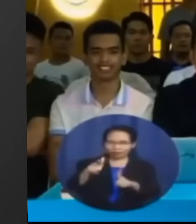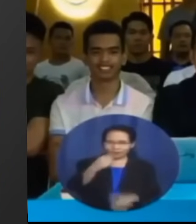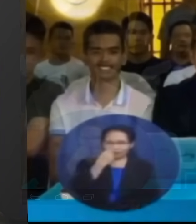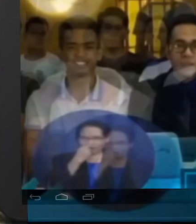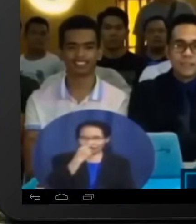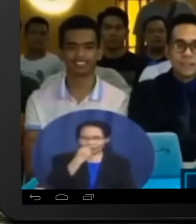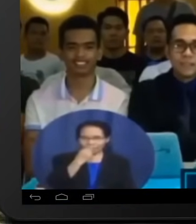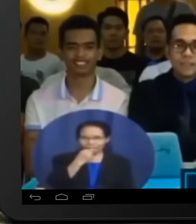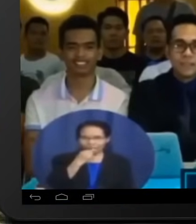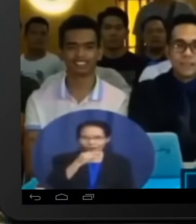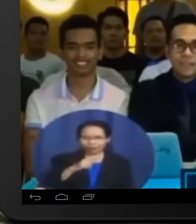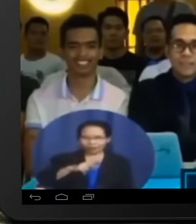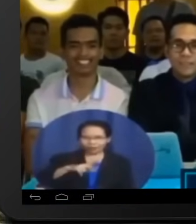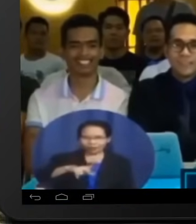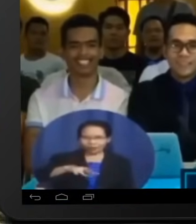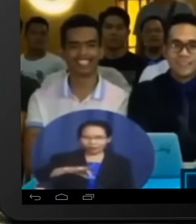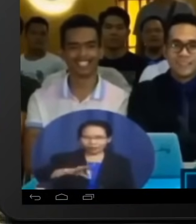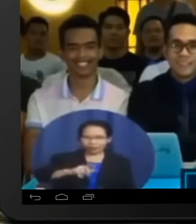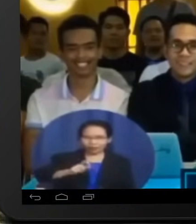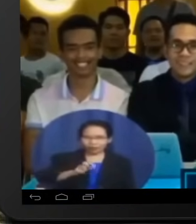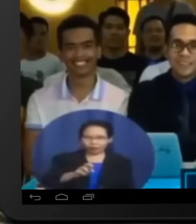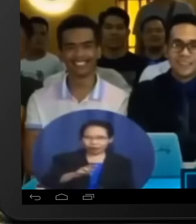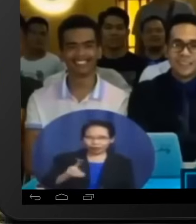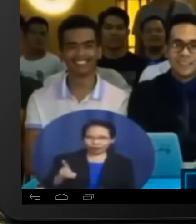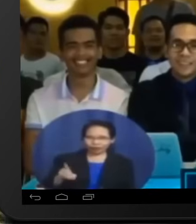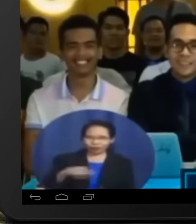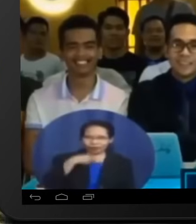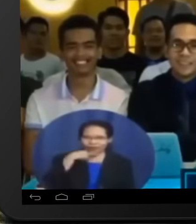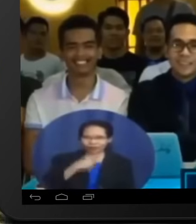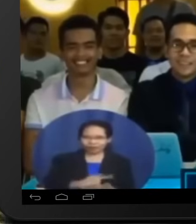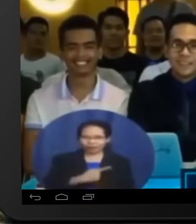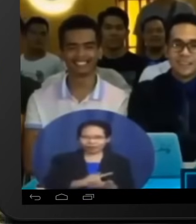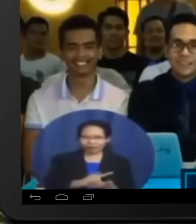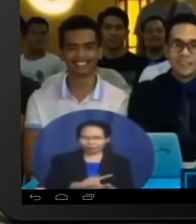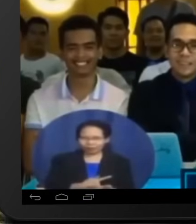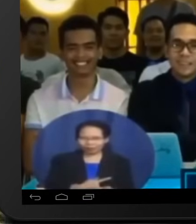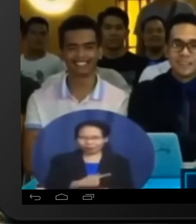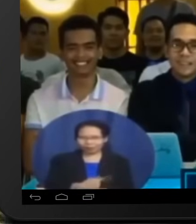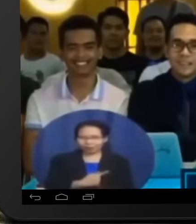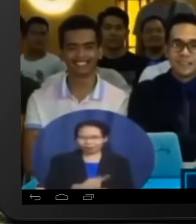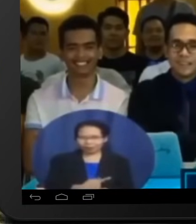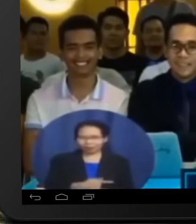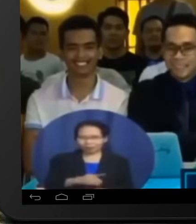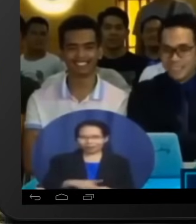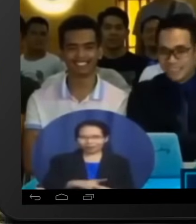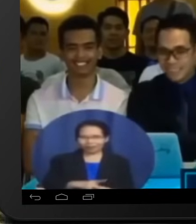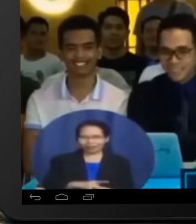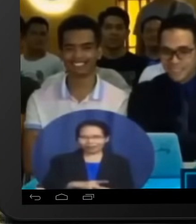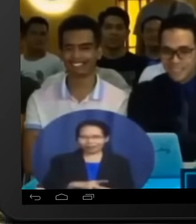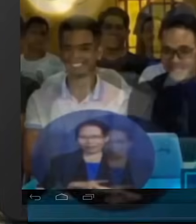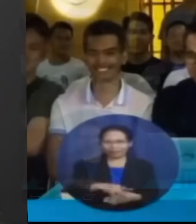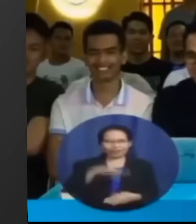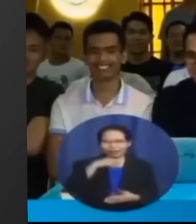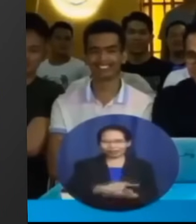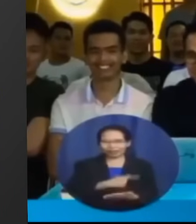bubulahin? Hindi naman ako giniling na karne para... Bola-bola. Hindi